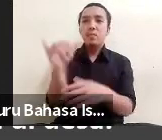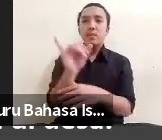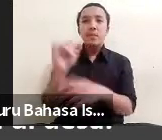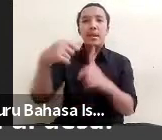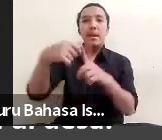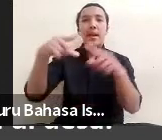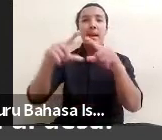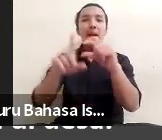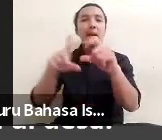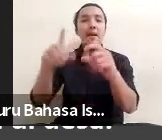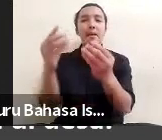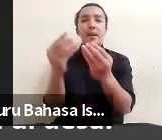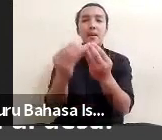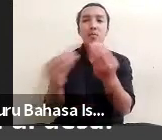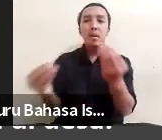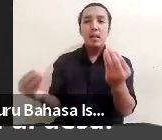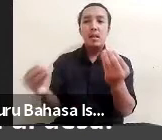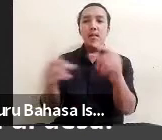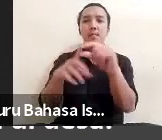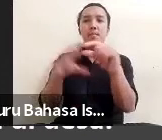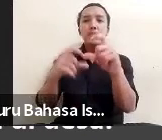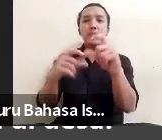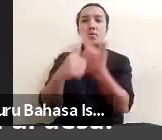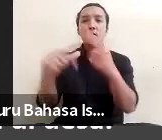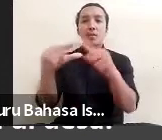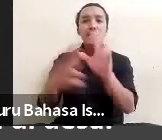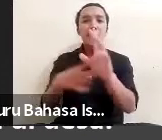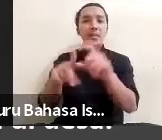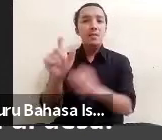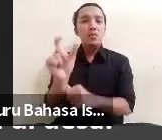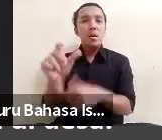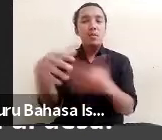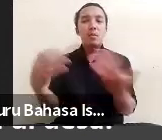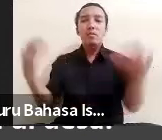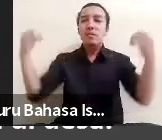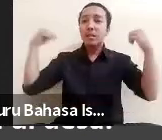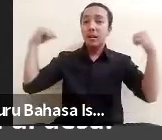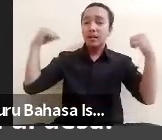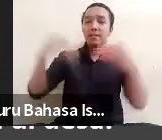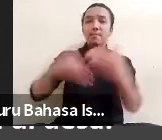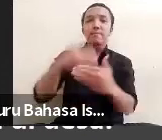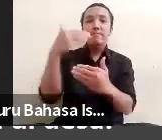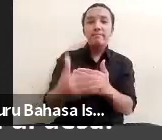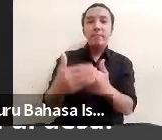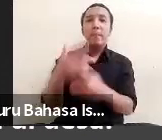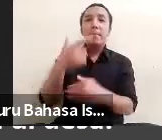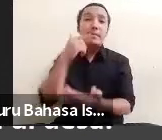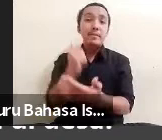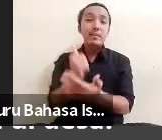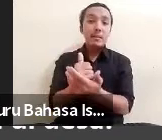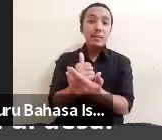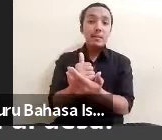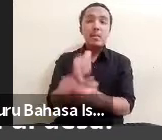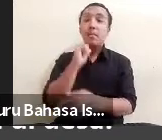kader kesehatan, dan lain sebagainya. Kemudian berikutnya yang juga penting adalah pemerintah desa, karena ini terkait